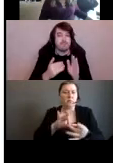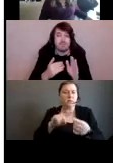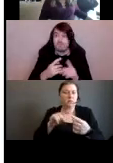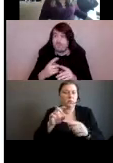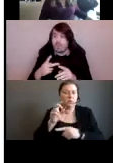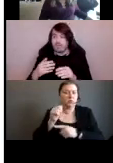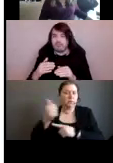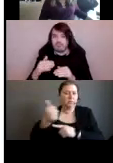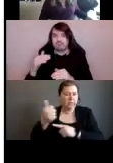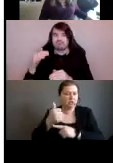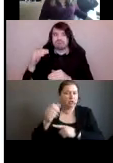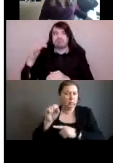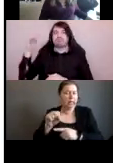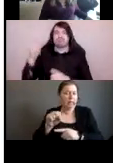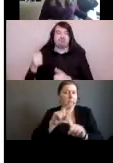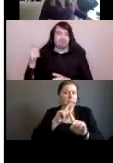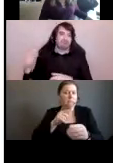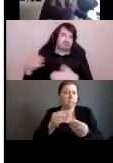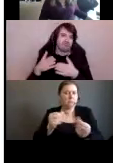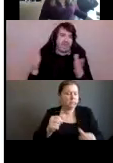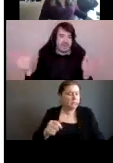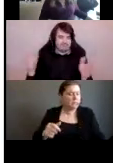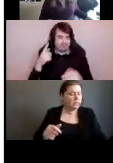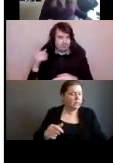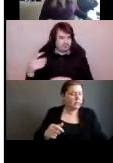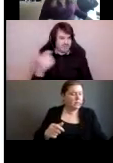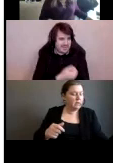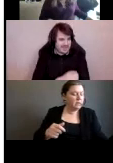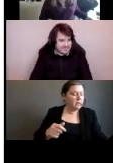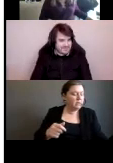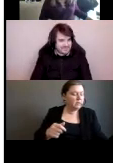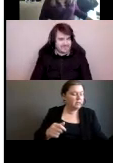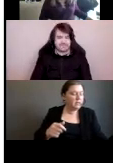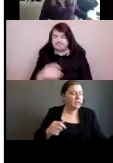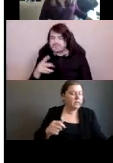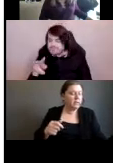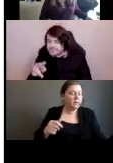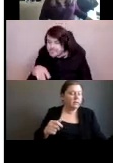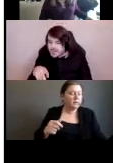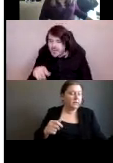On a ici beaucoup de questions par rapport au transport. Comme on l'a mentionné plus tôt,